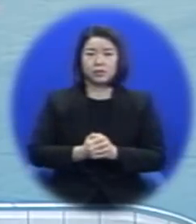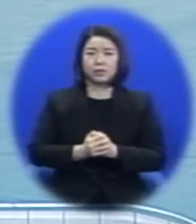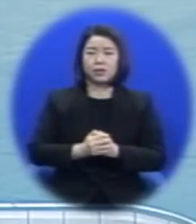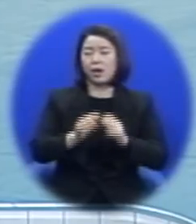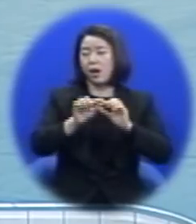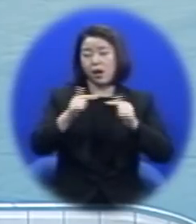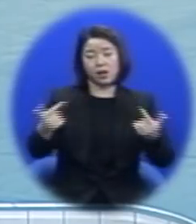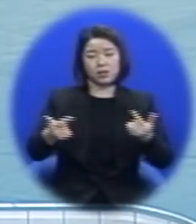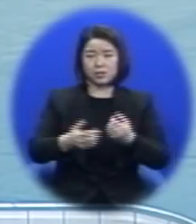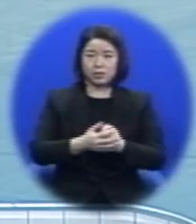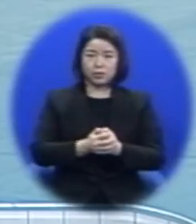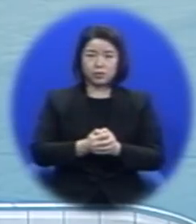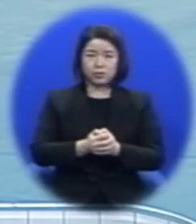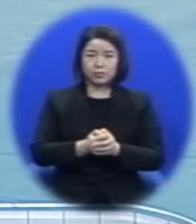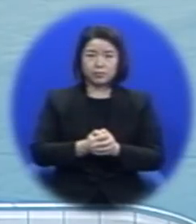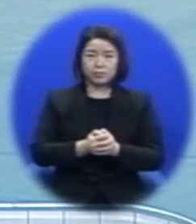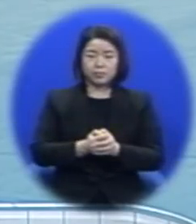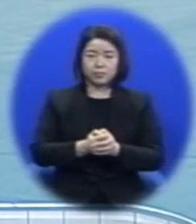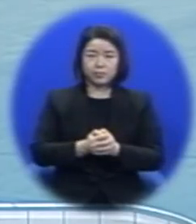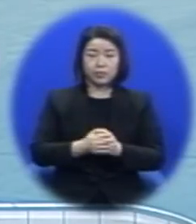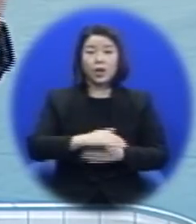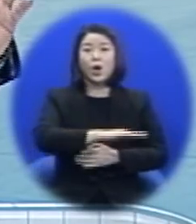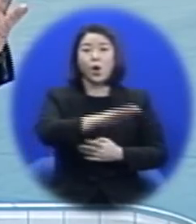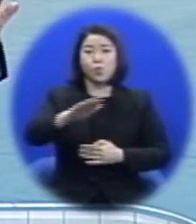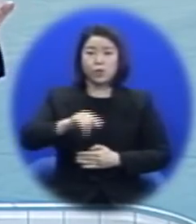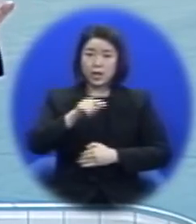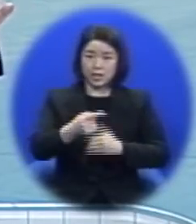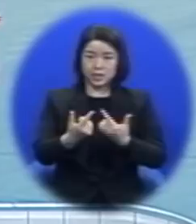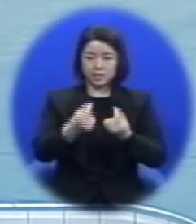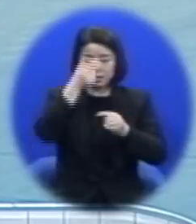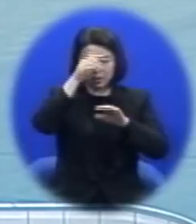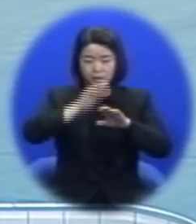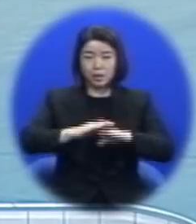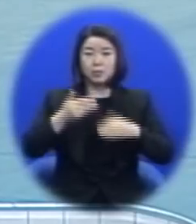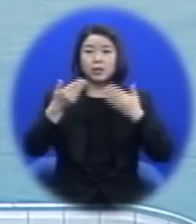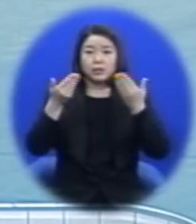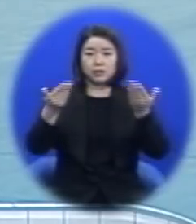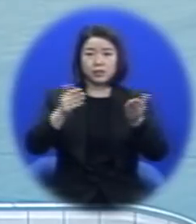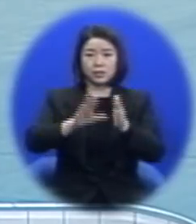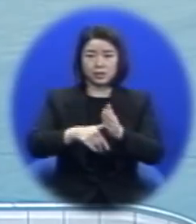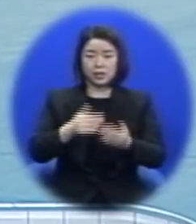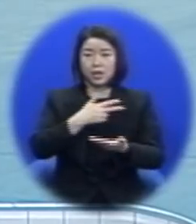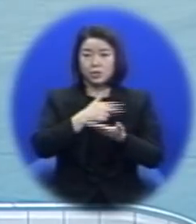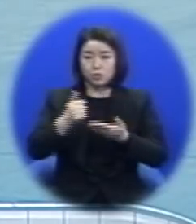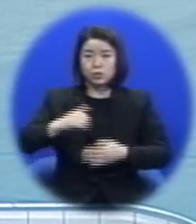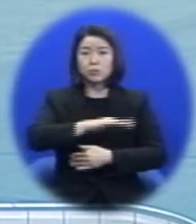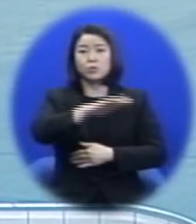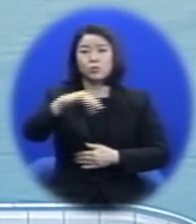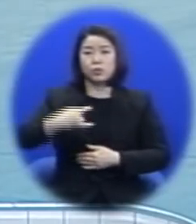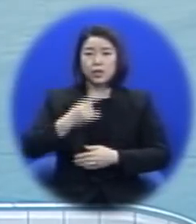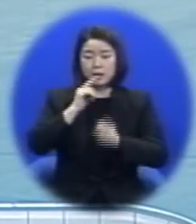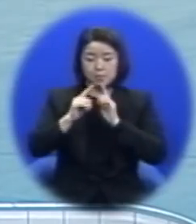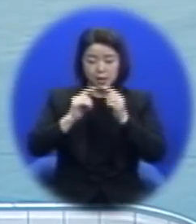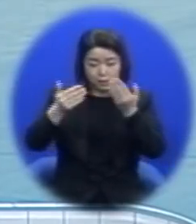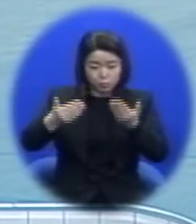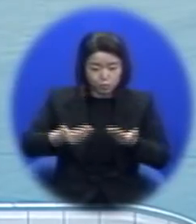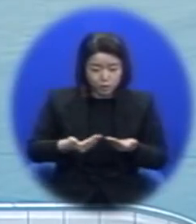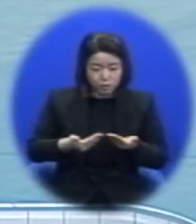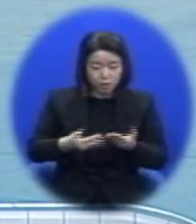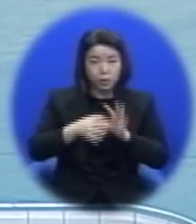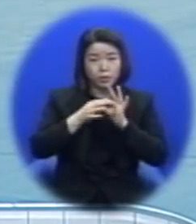그렇지 않습니다. 우리가 이렇게 예배드릴 때 주님이 우리에게 이렇게 말씀을 주신 것을